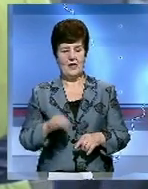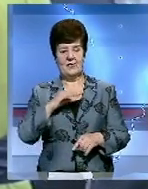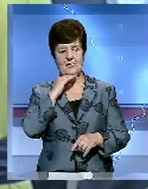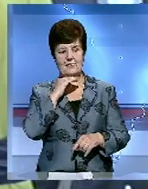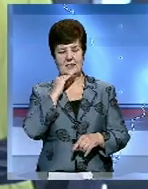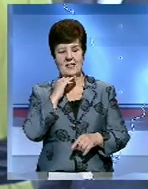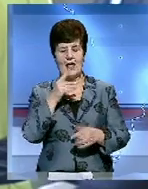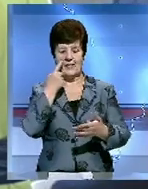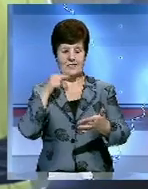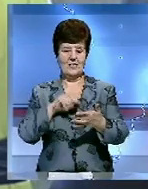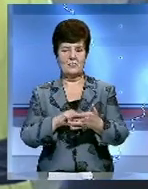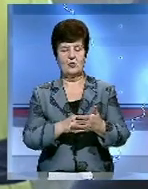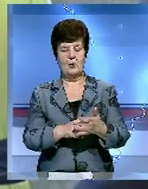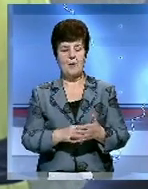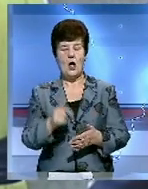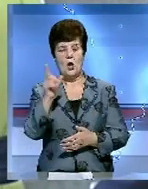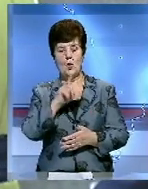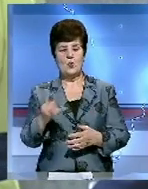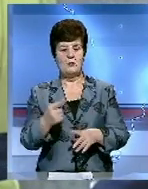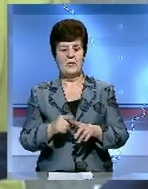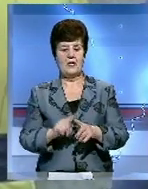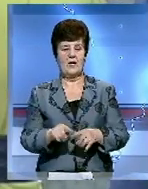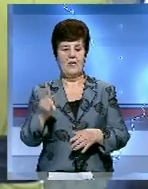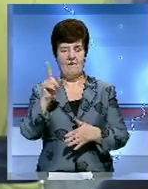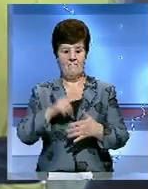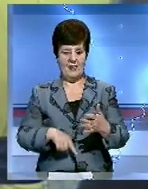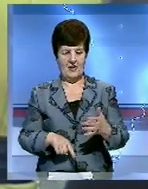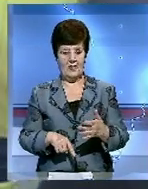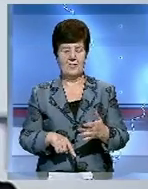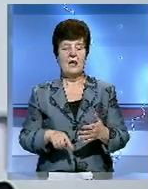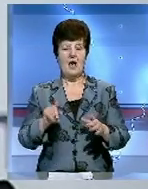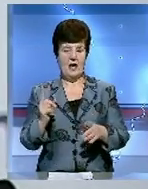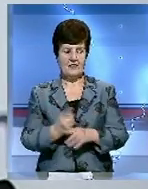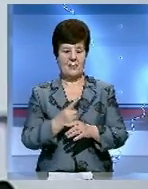целеустремленные. Людьми, которые искренне верят, что однажды мы в Молдове